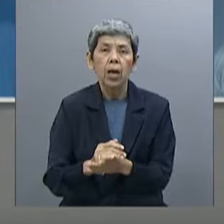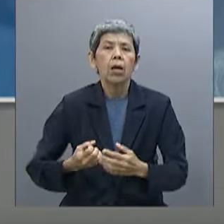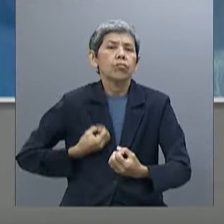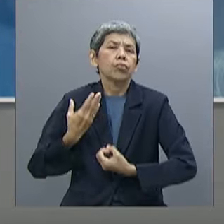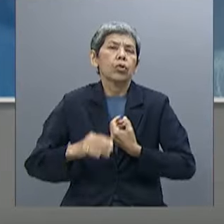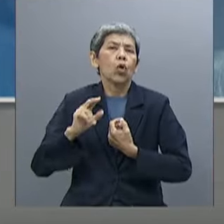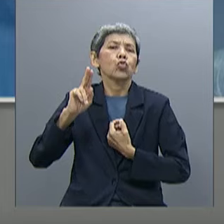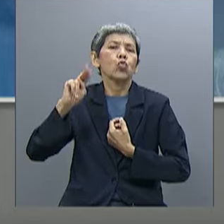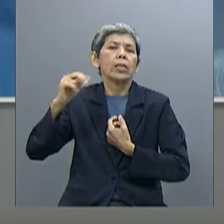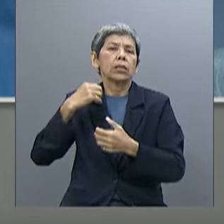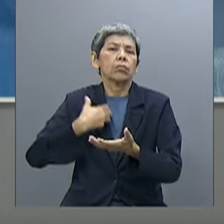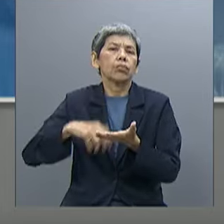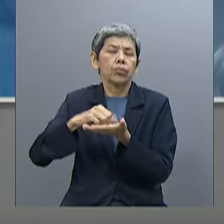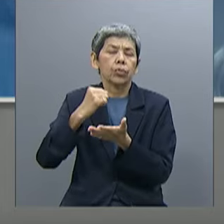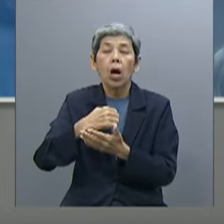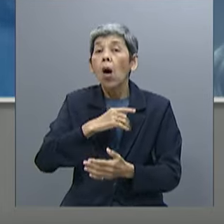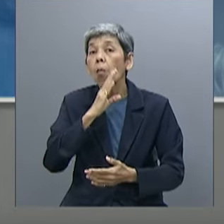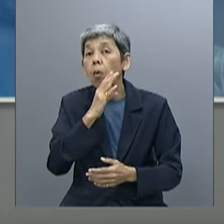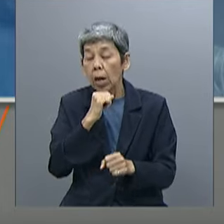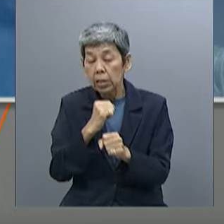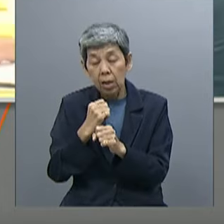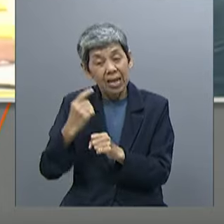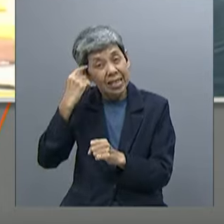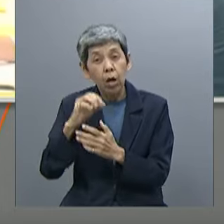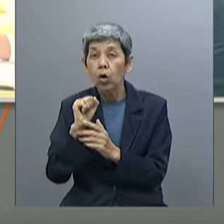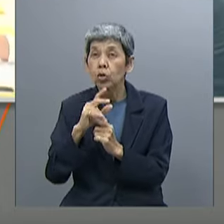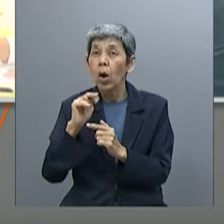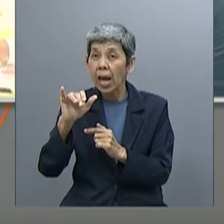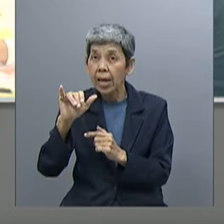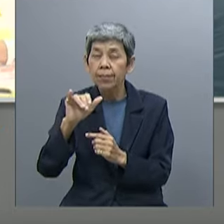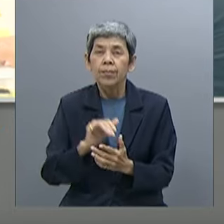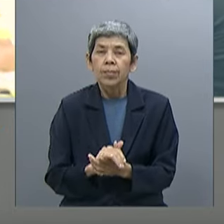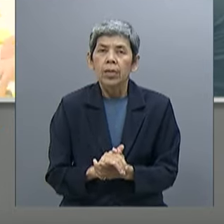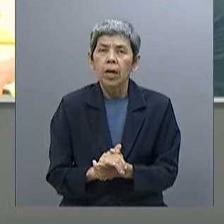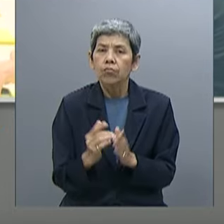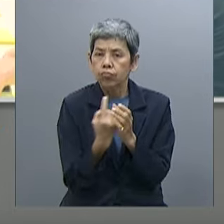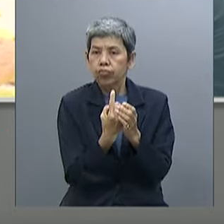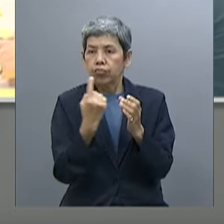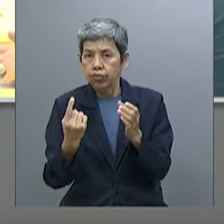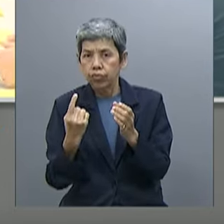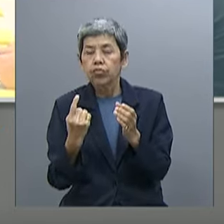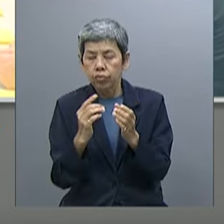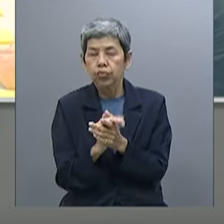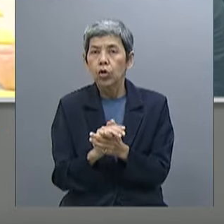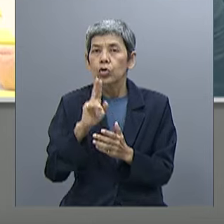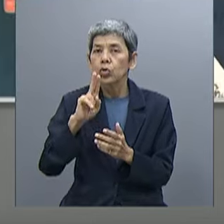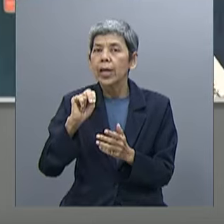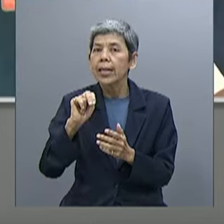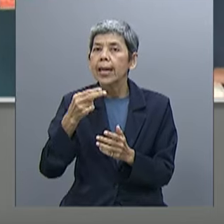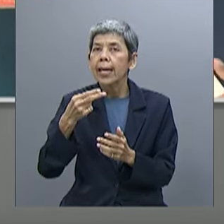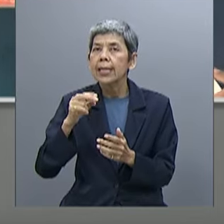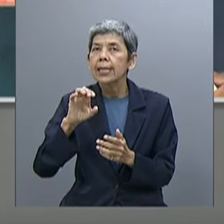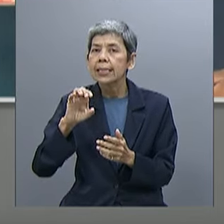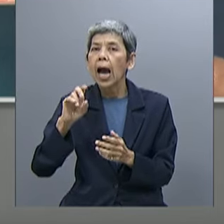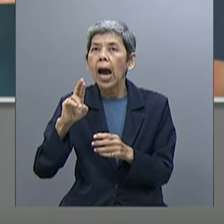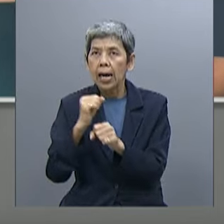ที่ถ้าเกิดเราอ้างอิงถึงความเห็นของคุณสุนัยผาสุกผู้แทน Human Rights Watch Asia เมื่อวานนี้นะคะว่าการ